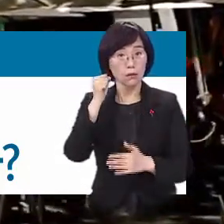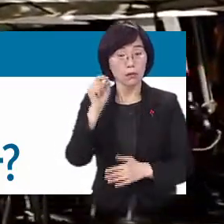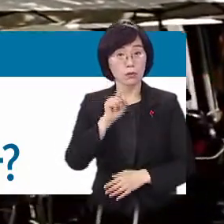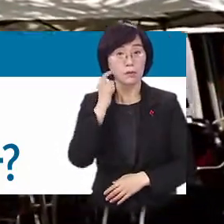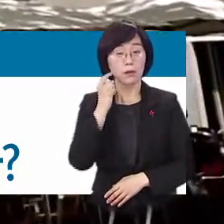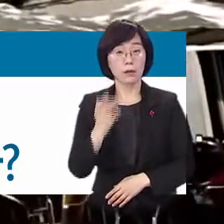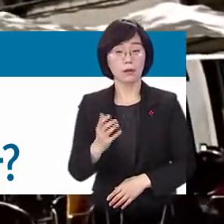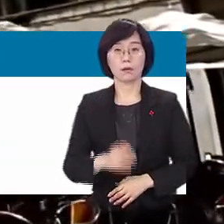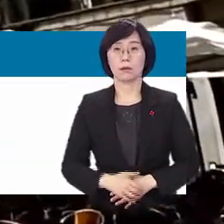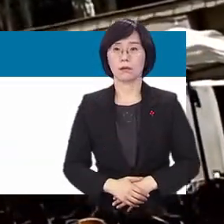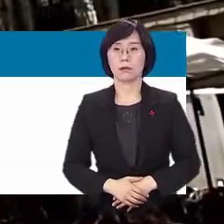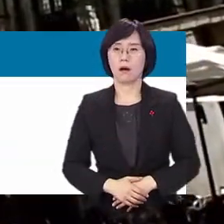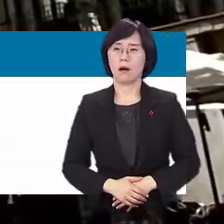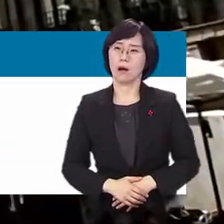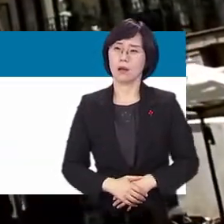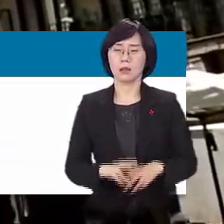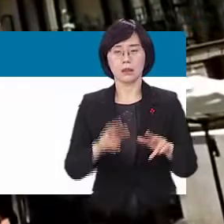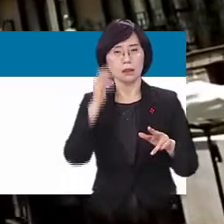기억을 못하십니까?